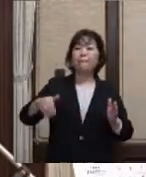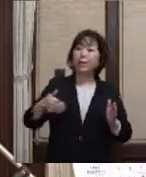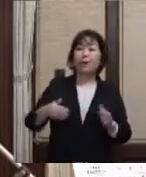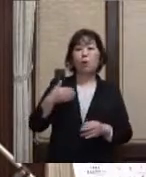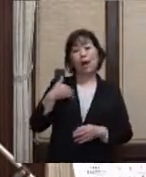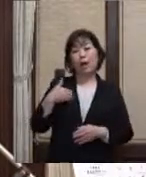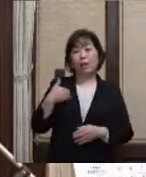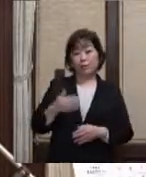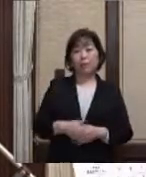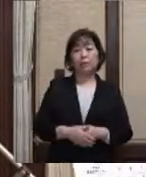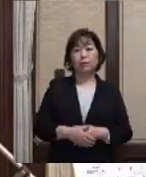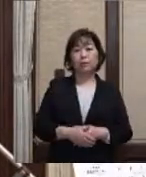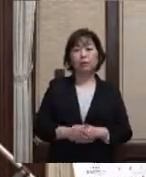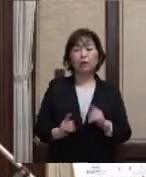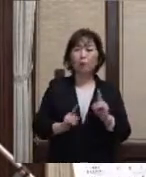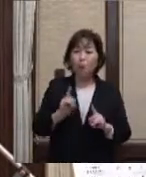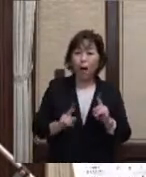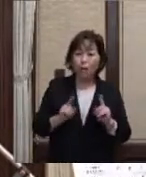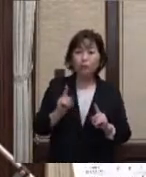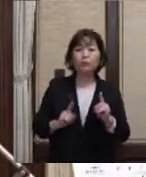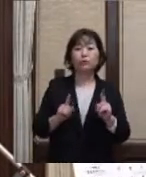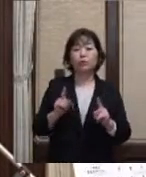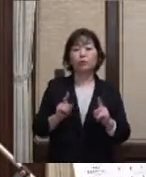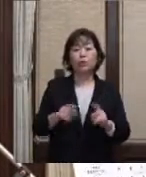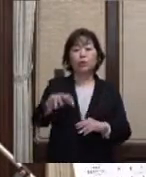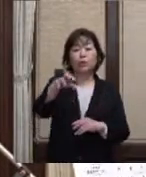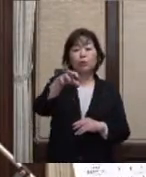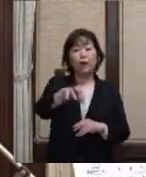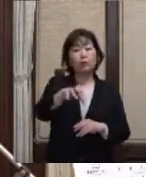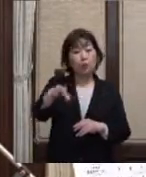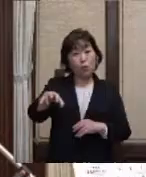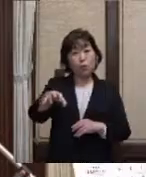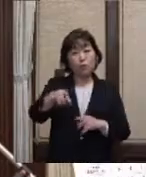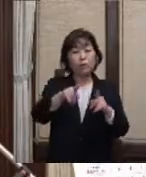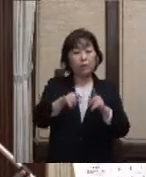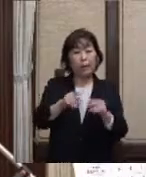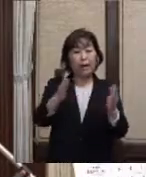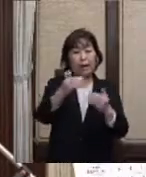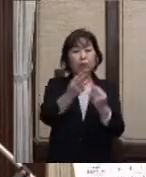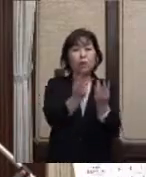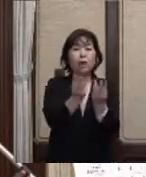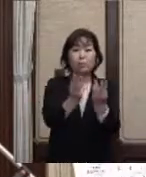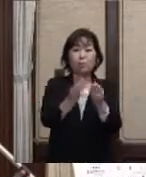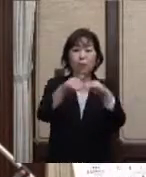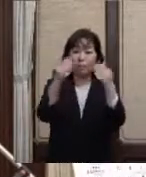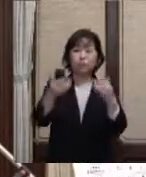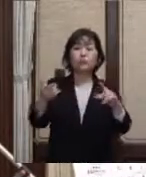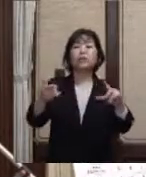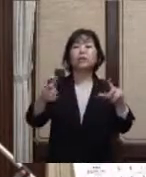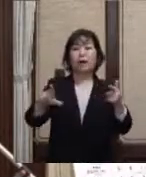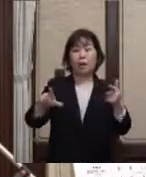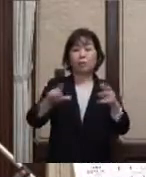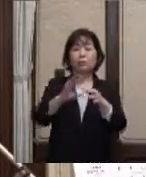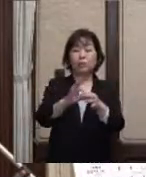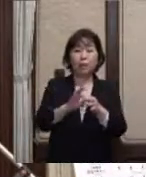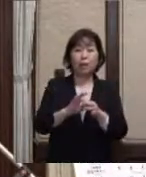ね。もうともかく場所によって部屋の数も全然違います